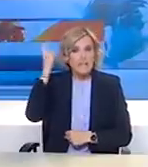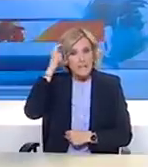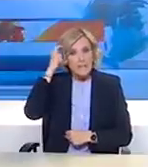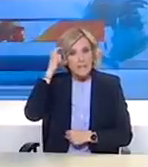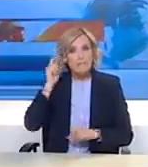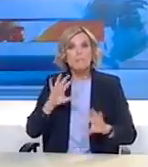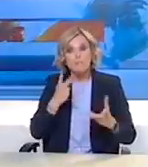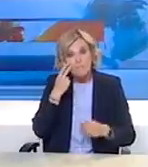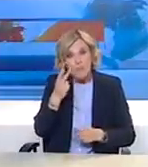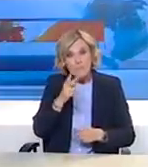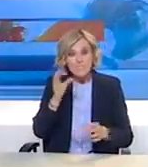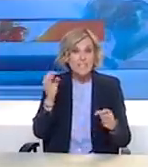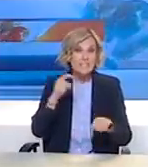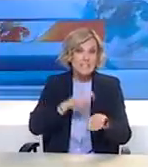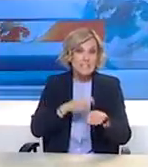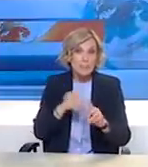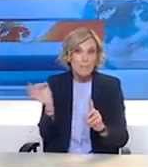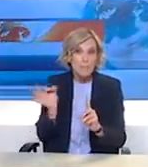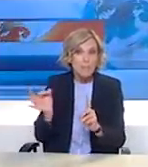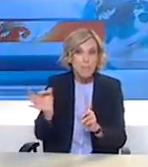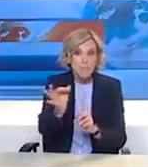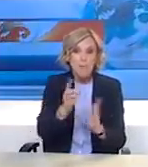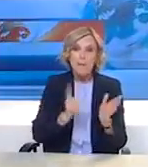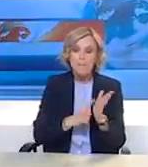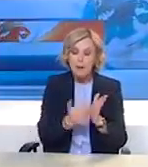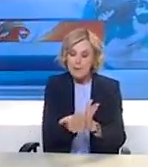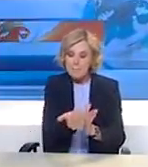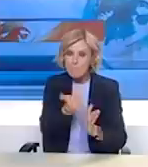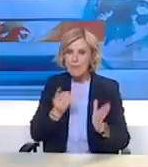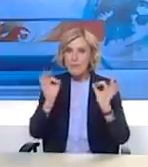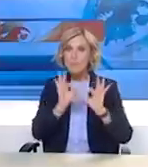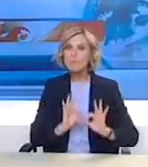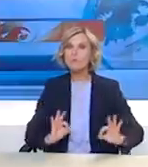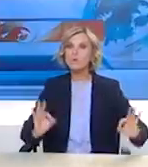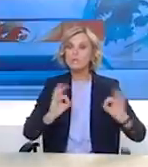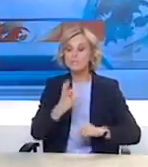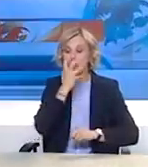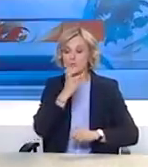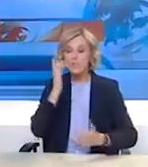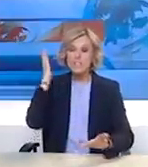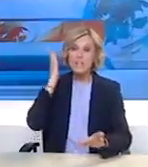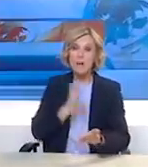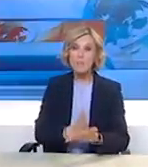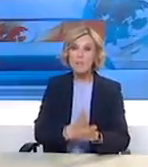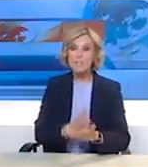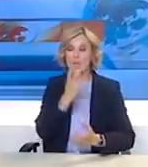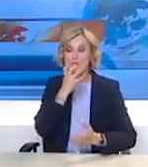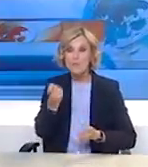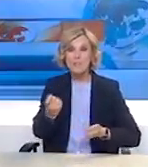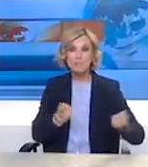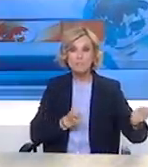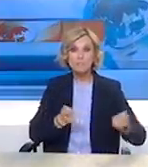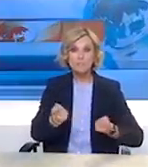ένα σύστημα υγείας αν δεν είναι σε επαγρύπνηση, αν δεν σταθεί σοβαρά απέναντι σε ένα φαινομενικά αθώο αλλά ύπουλο και